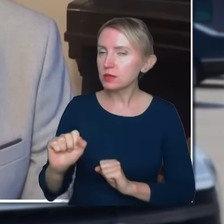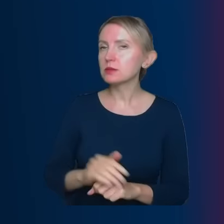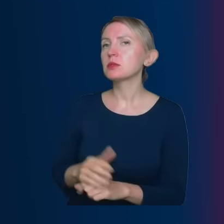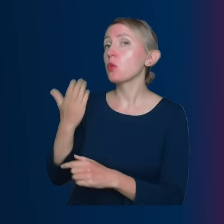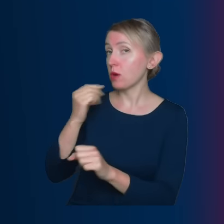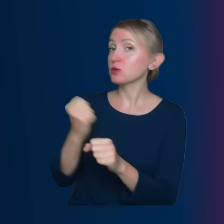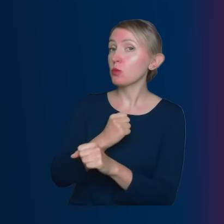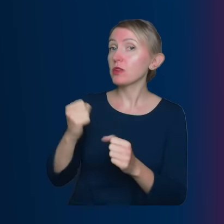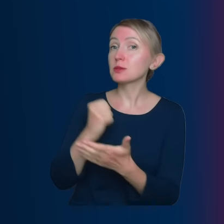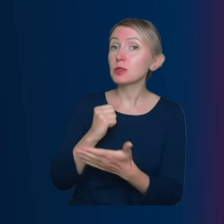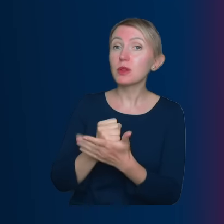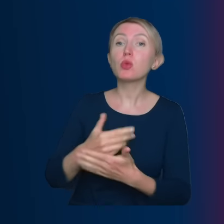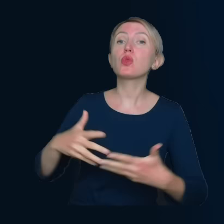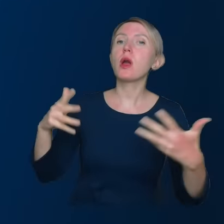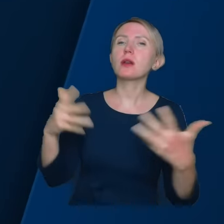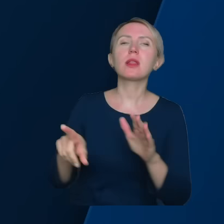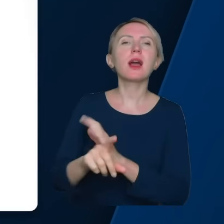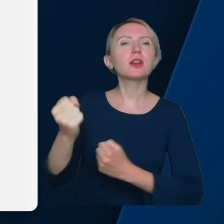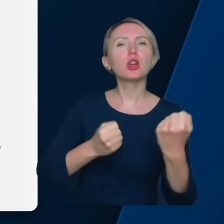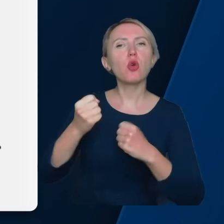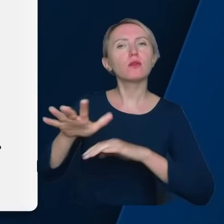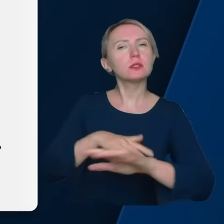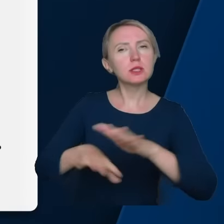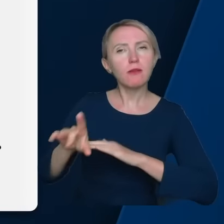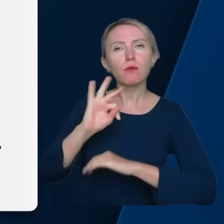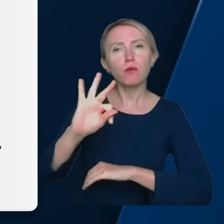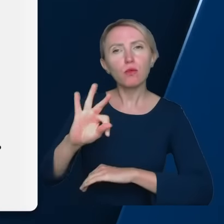bo to są egzaminy dla kierowców zawodowych,